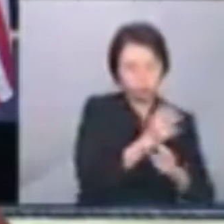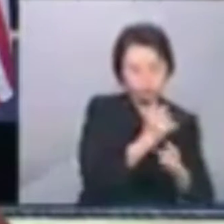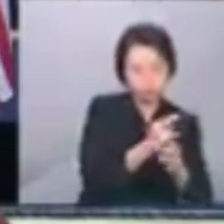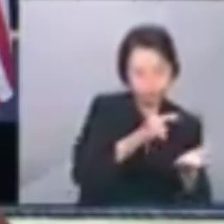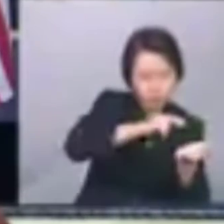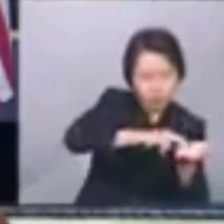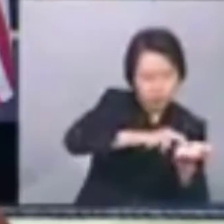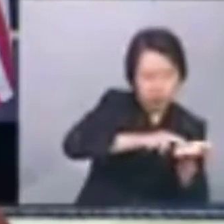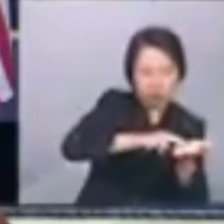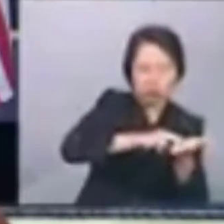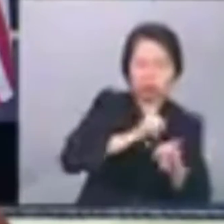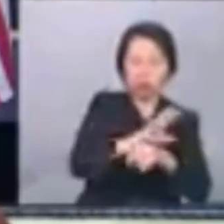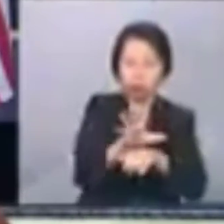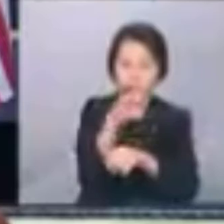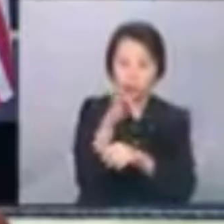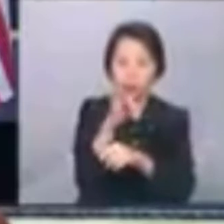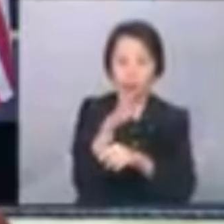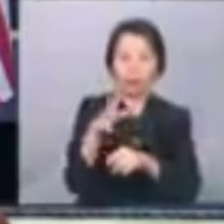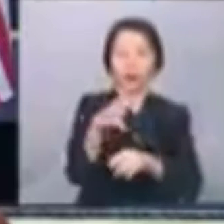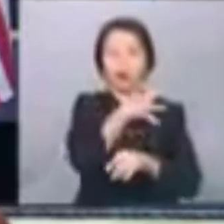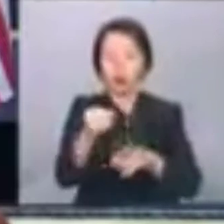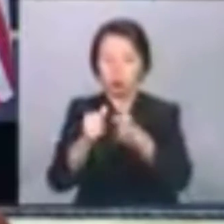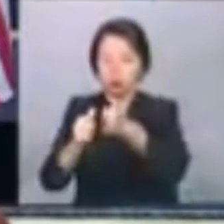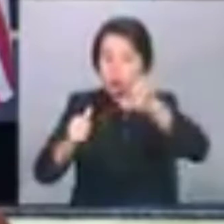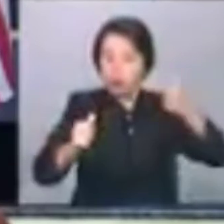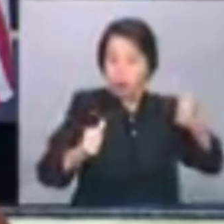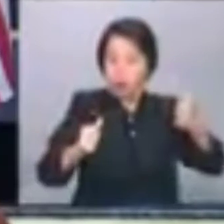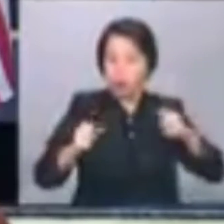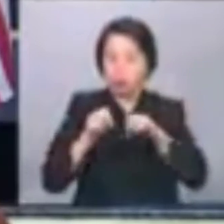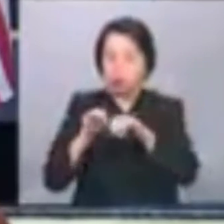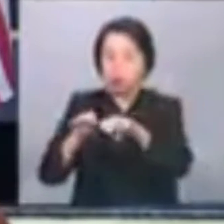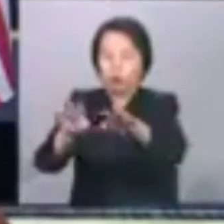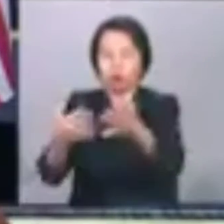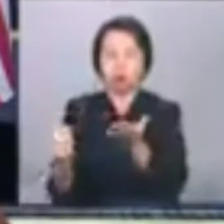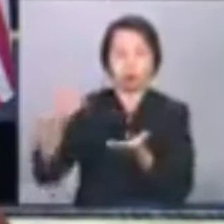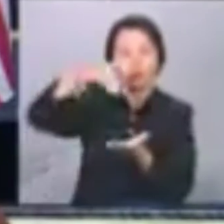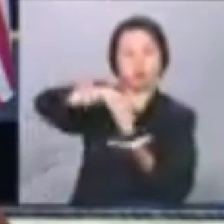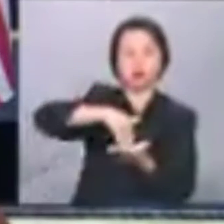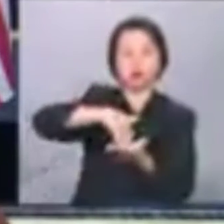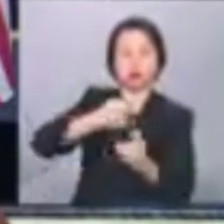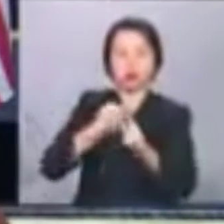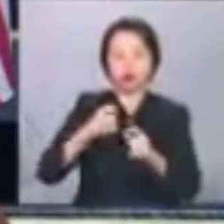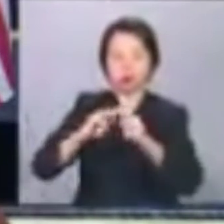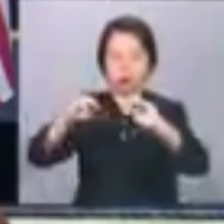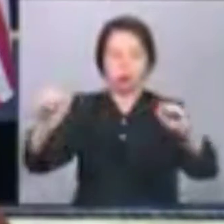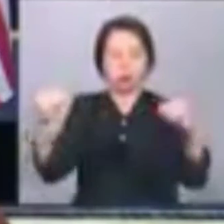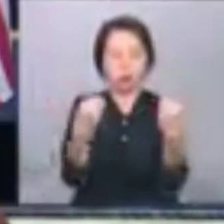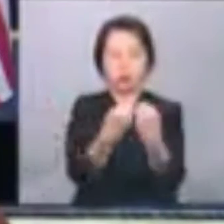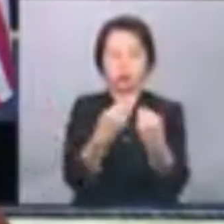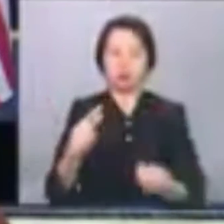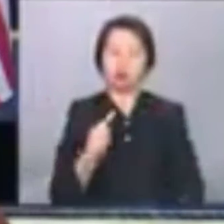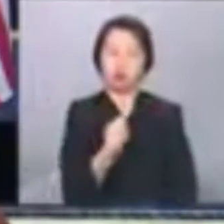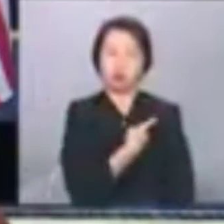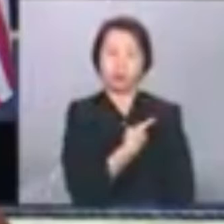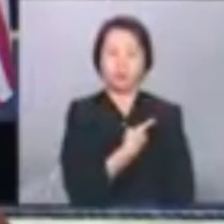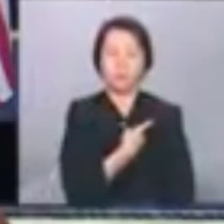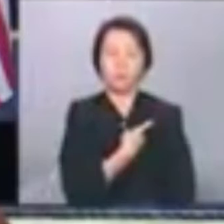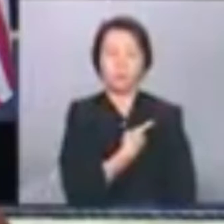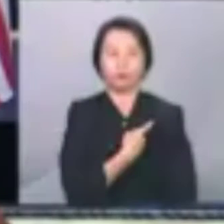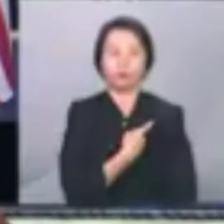smartglass selain mengelakkan penuturan sebelah wabah ini dalam masyarakat kita